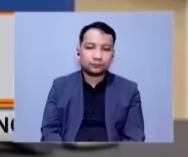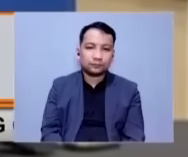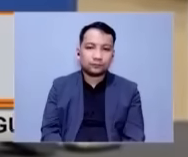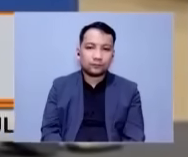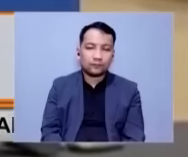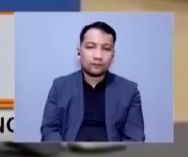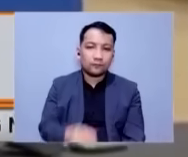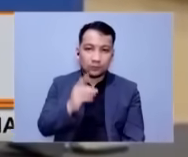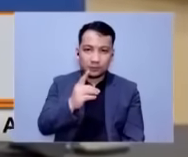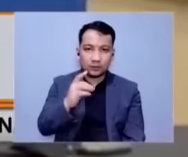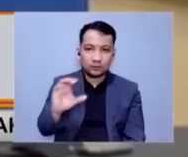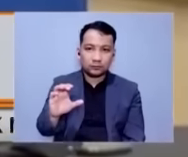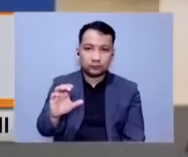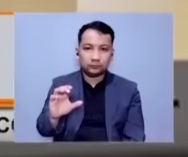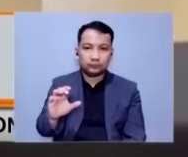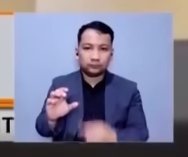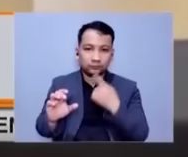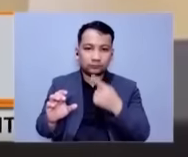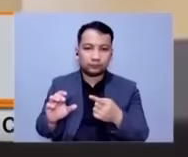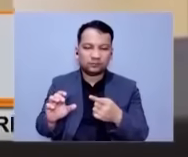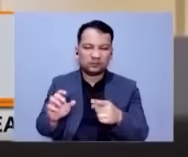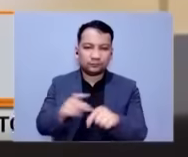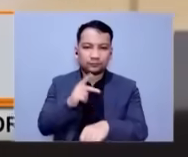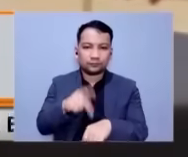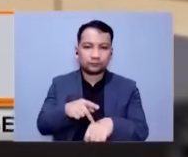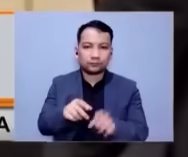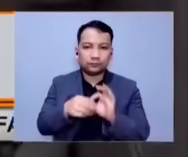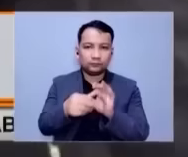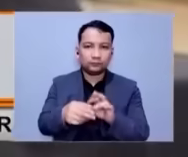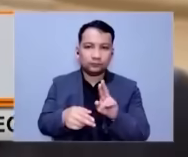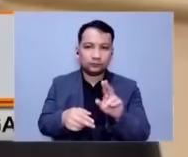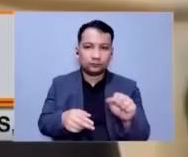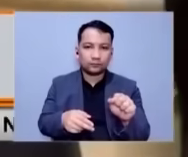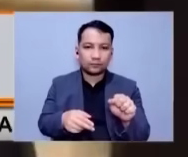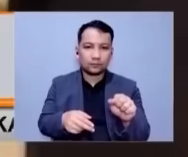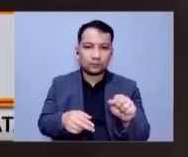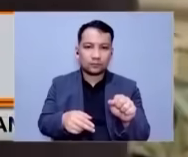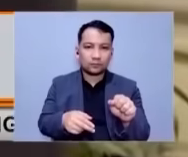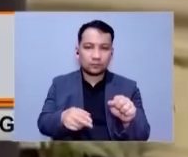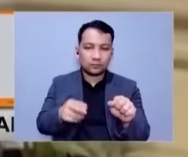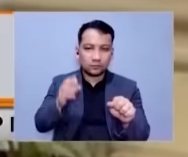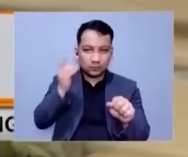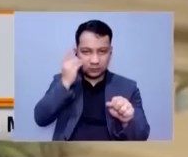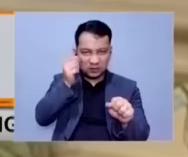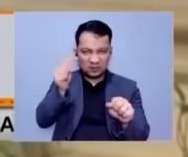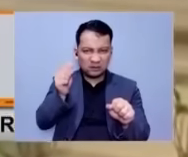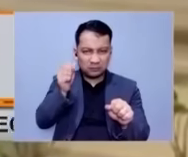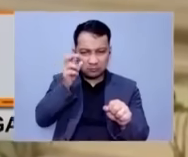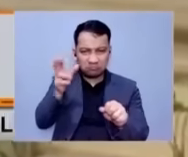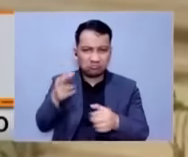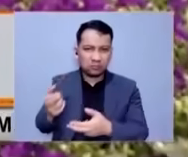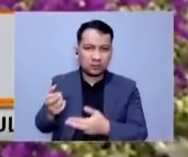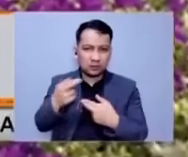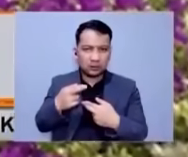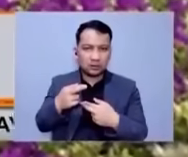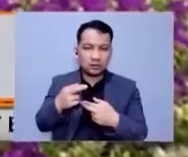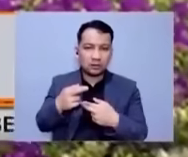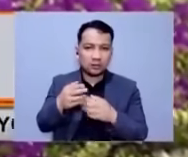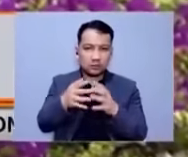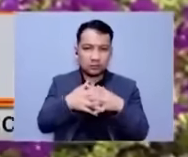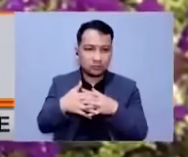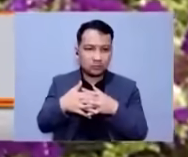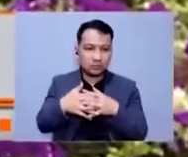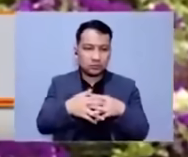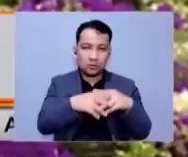D.C., sinabi ni Philippine Ambassador to the U.S. Babe Romualdez na wala pang request ang Amerika na i-extradite si